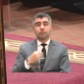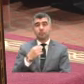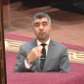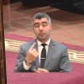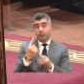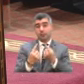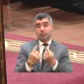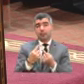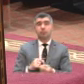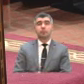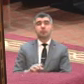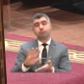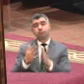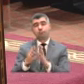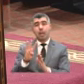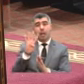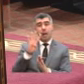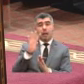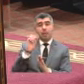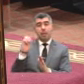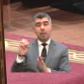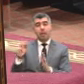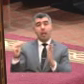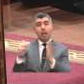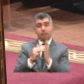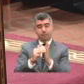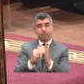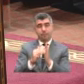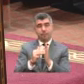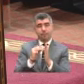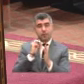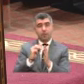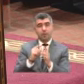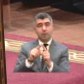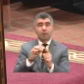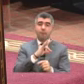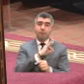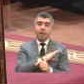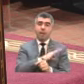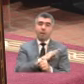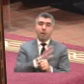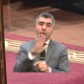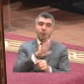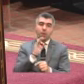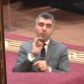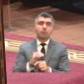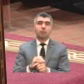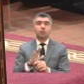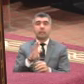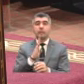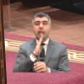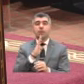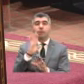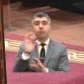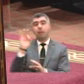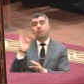الحالي تقريبا 400 ألف تلميذ تيستافدوا من النقل المدرسي، وهذا بزيادة 12%